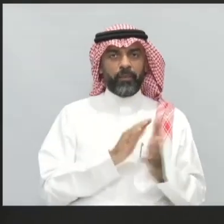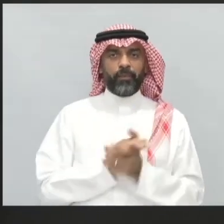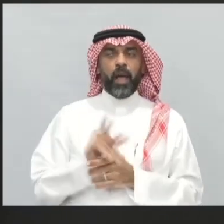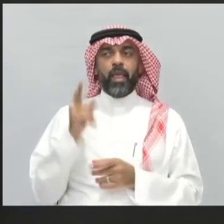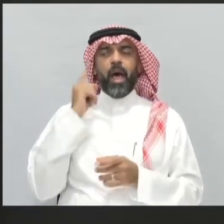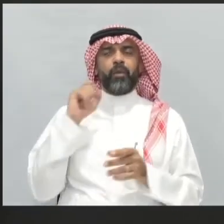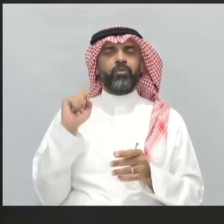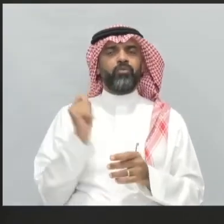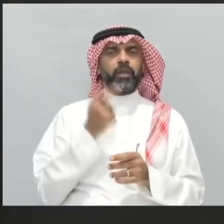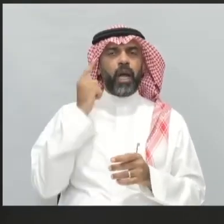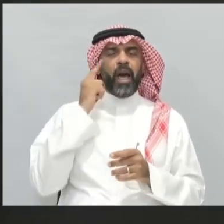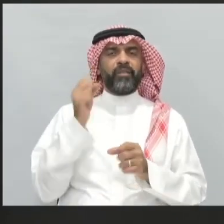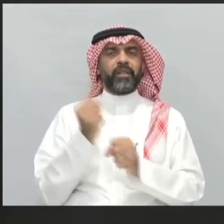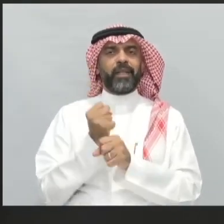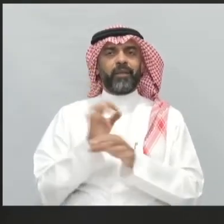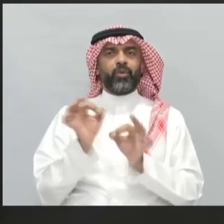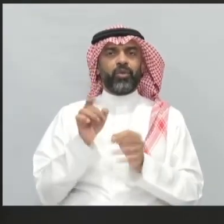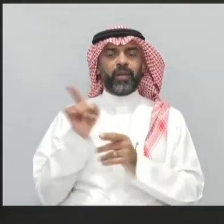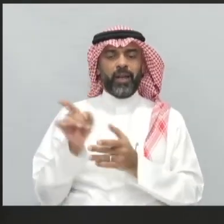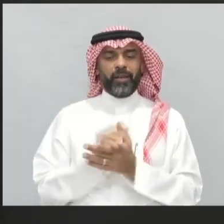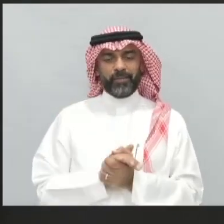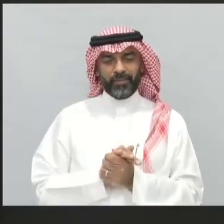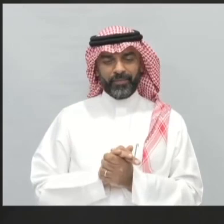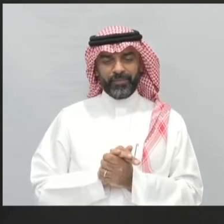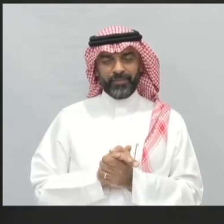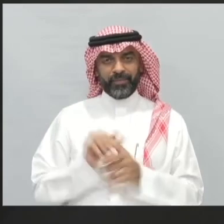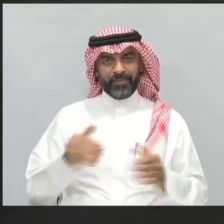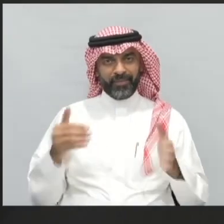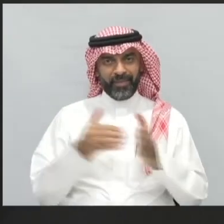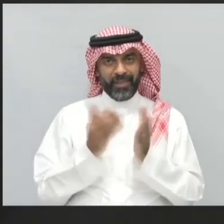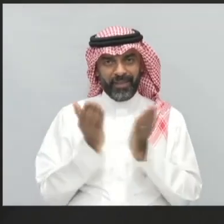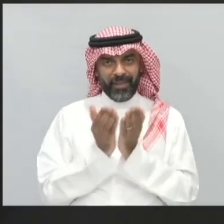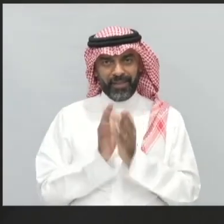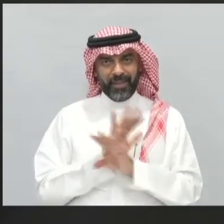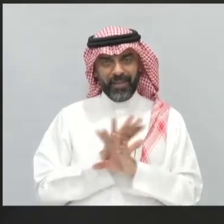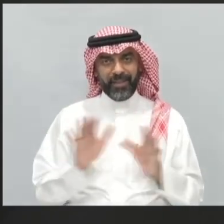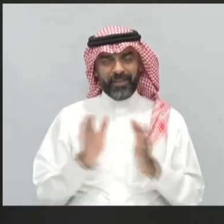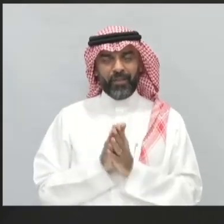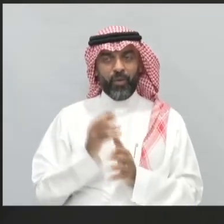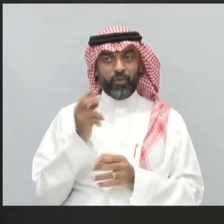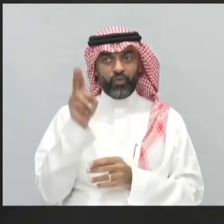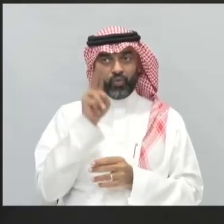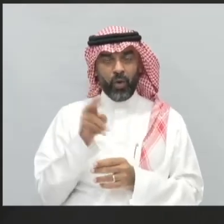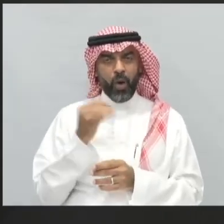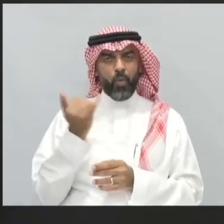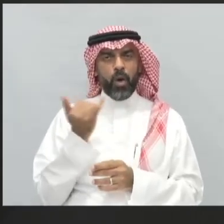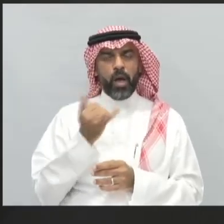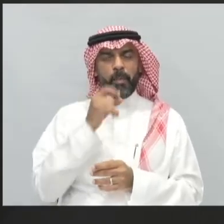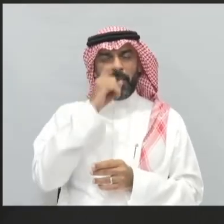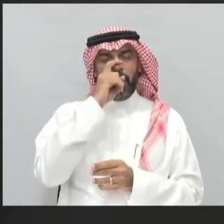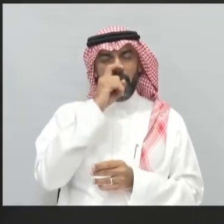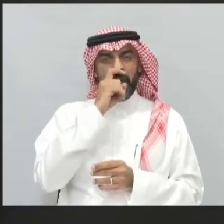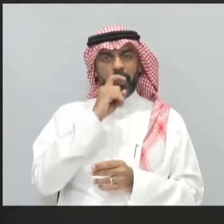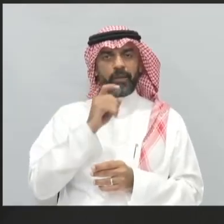مباشره استخدم خطه الاستدلال المنطقي انت درسنا المساجد المهمه المسائل